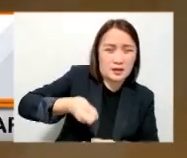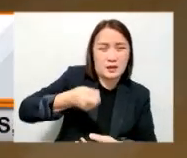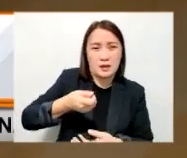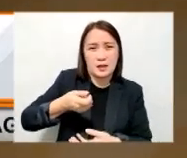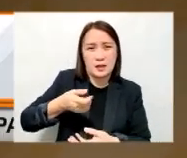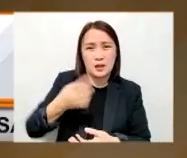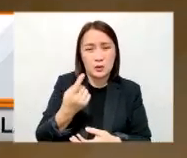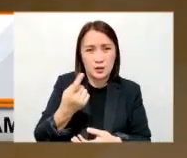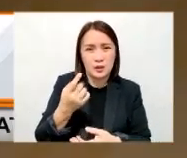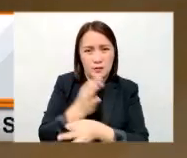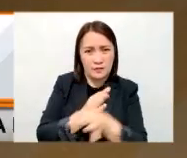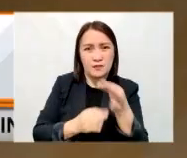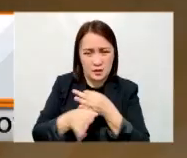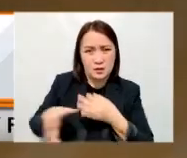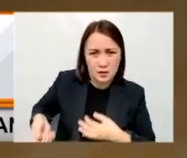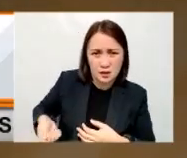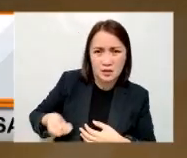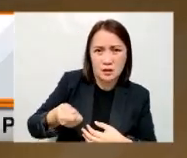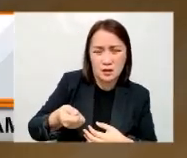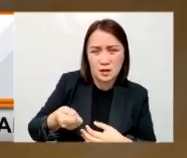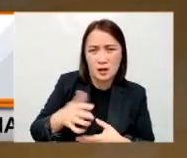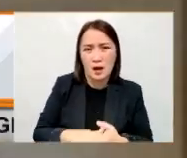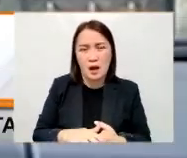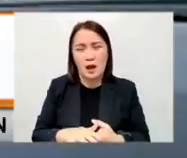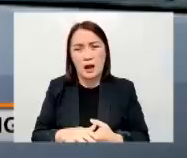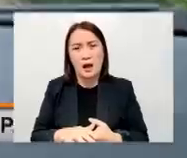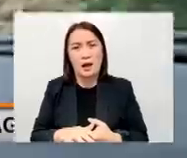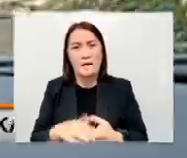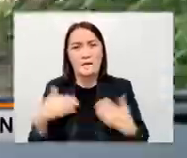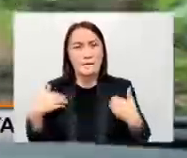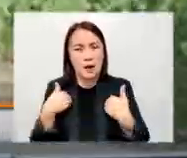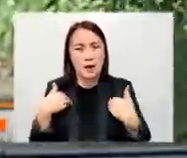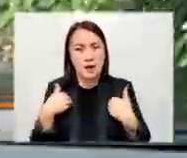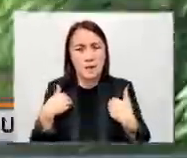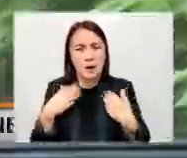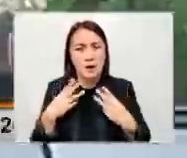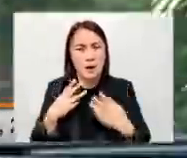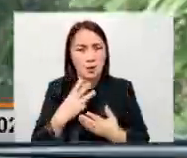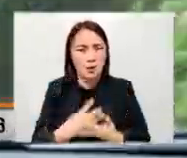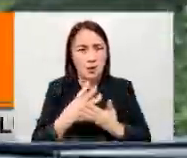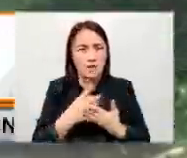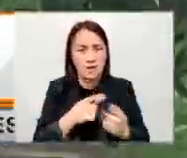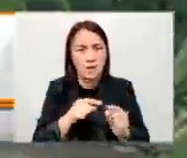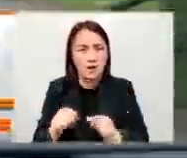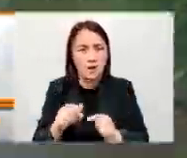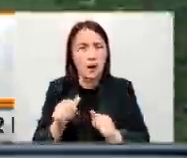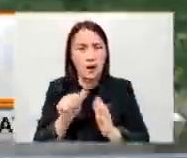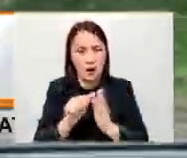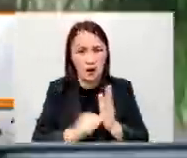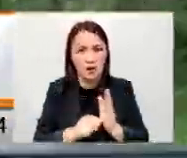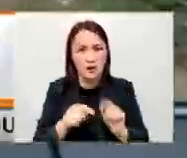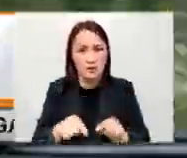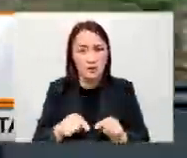Maraming nagsabi na paglabag na yan sa Animal Welfare Act of 1998. Natunton ng News